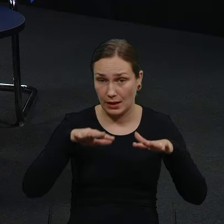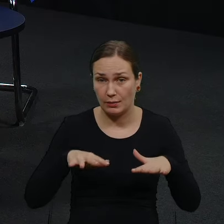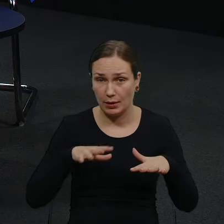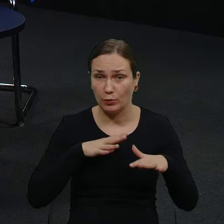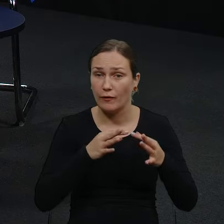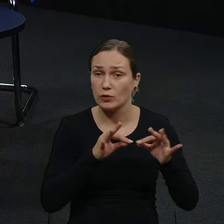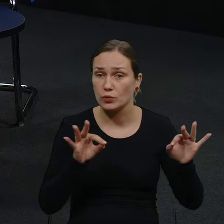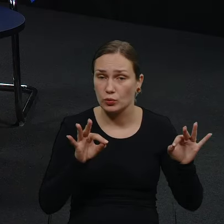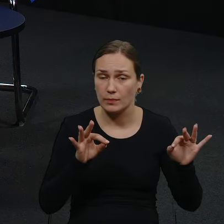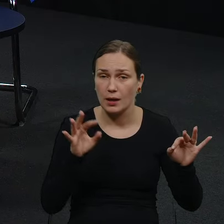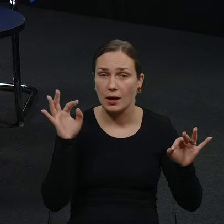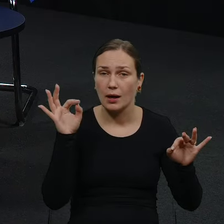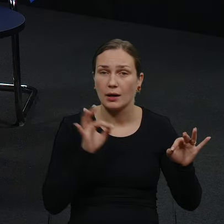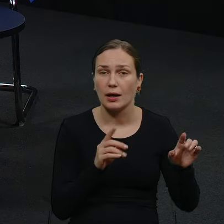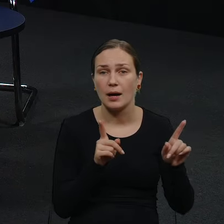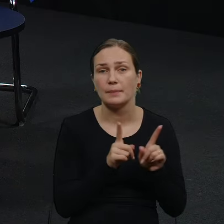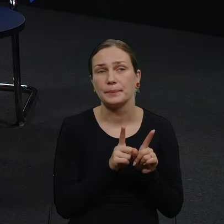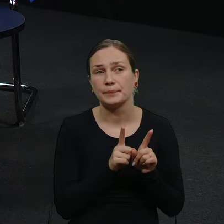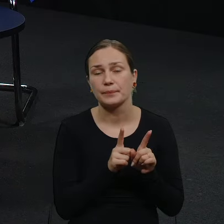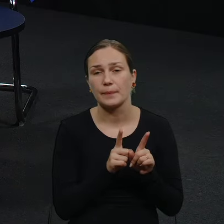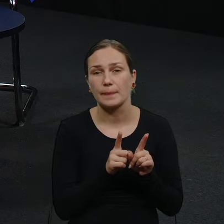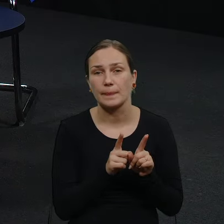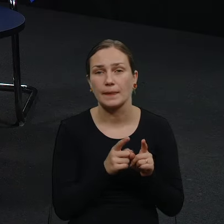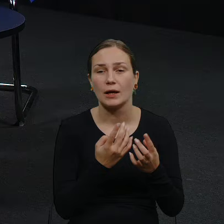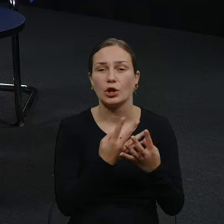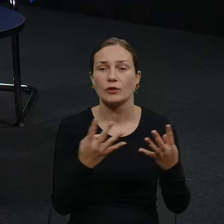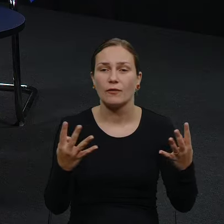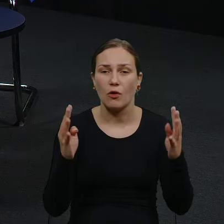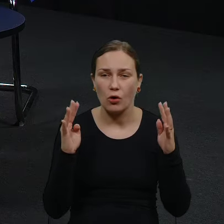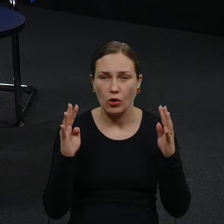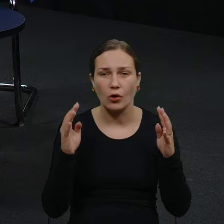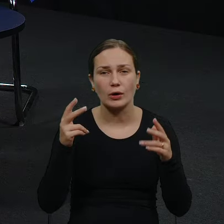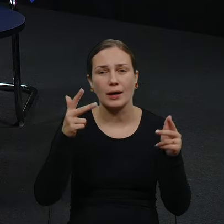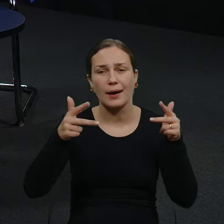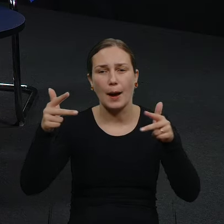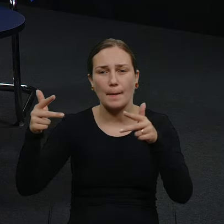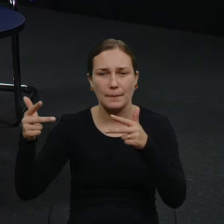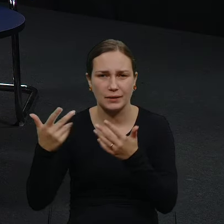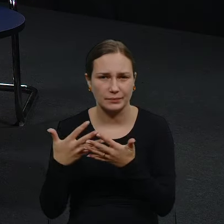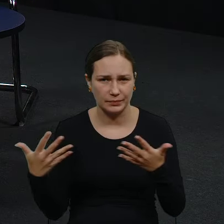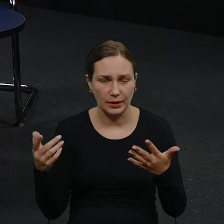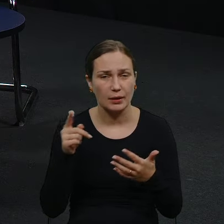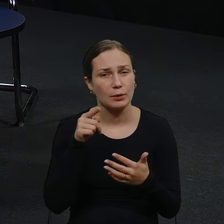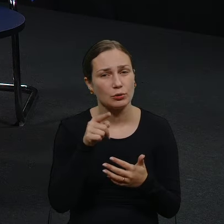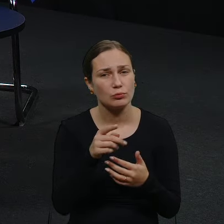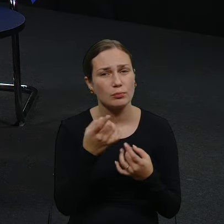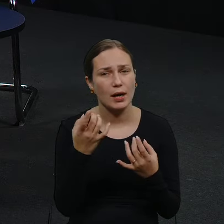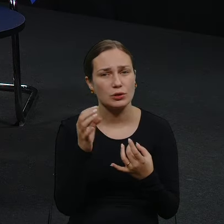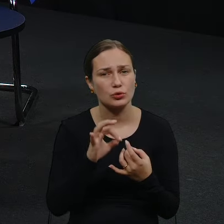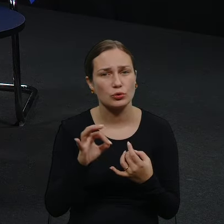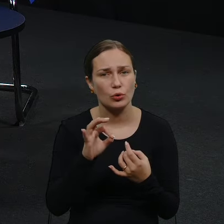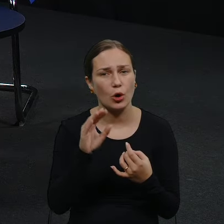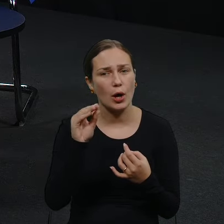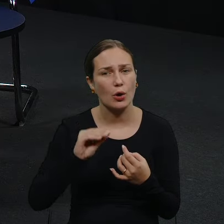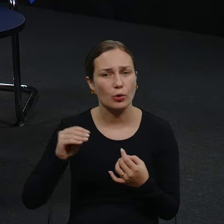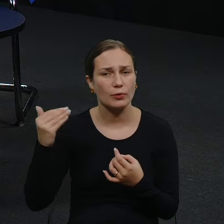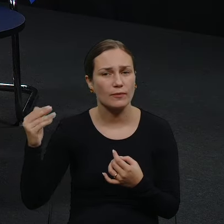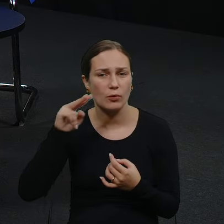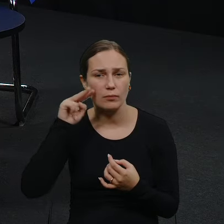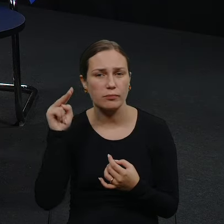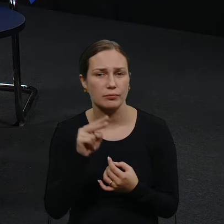irgi siūloma, tai dažnai buvo tokios ir, arba ten tvoros, kameros, girdėjom ir tokių siūlymų, bet jūs kalbat ir kaip iš Europos